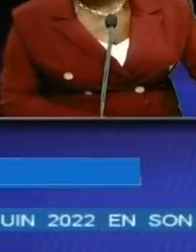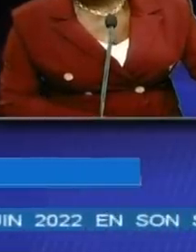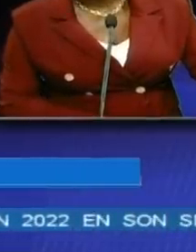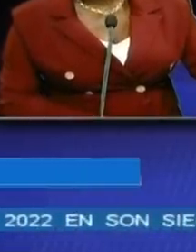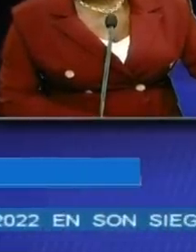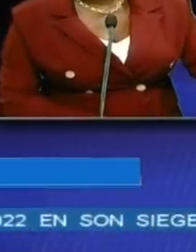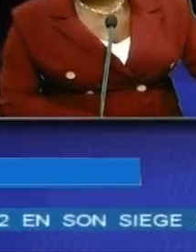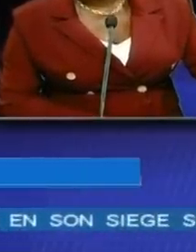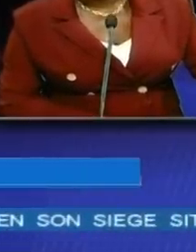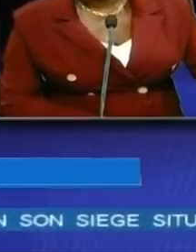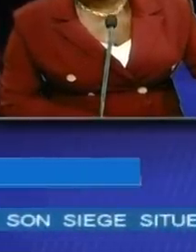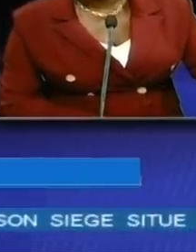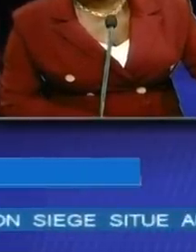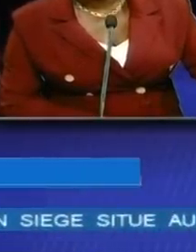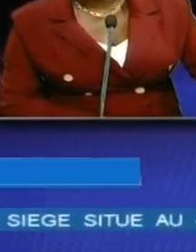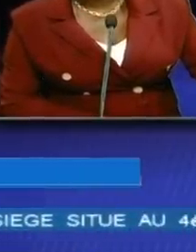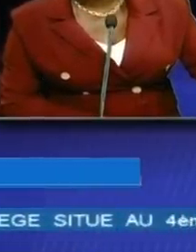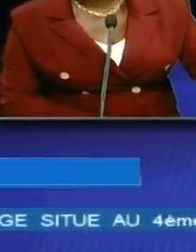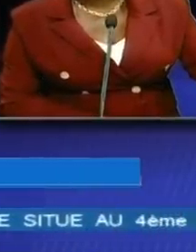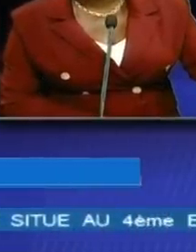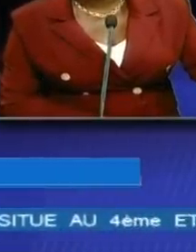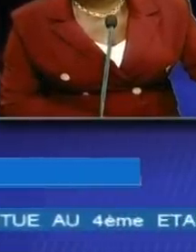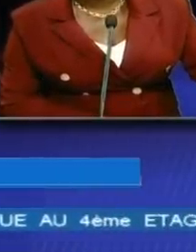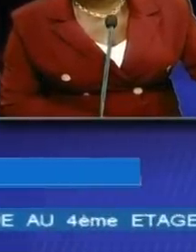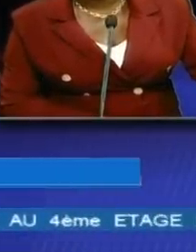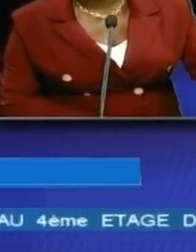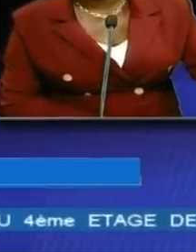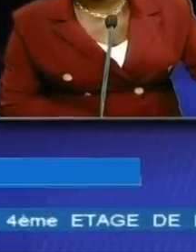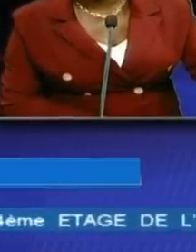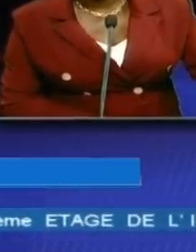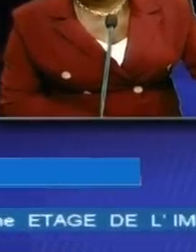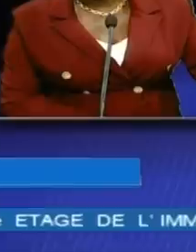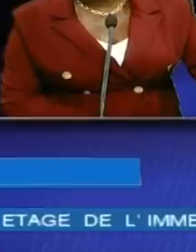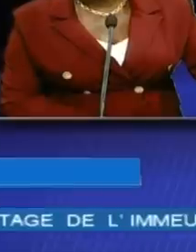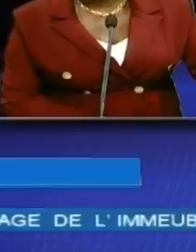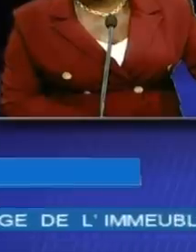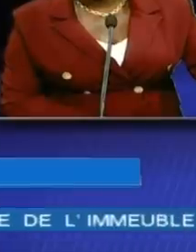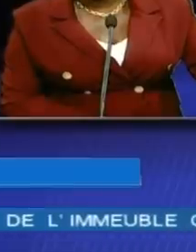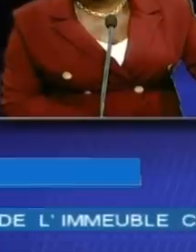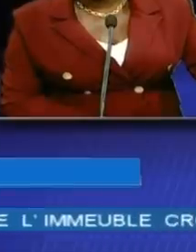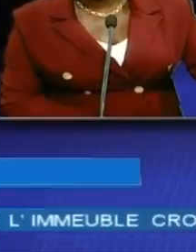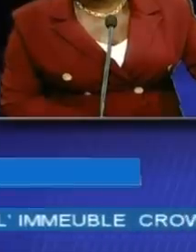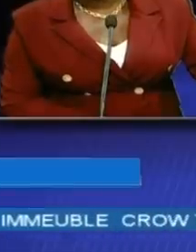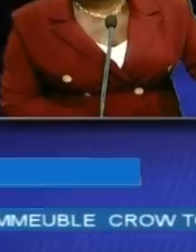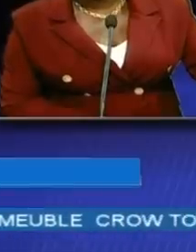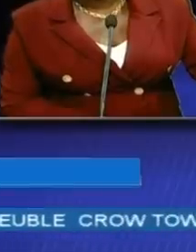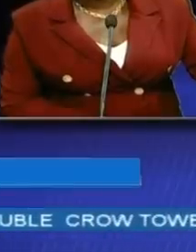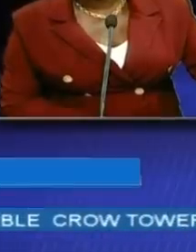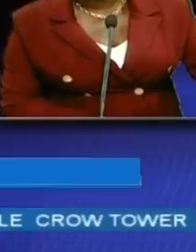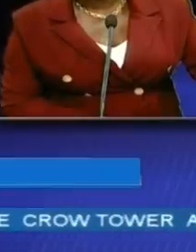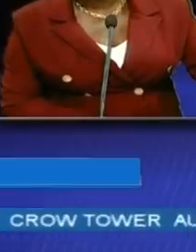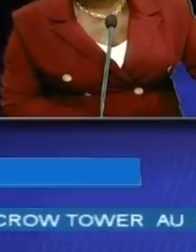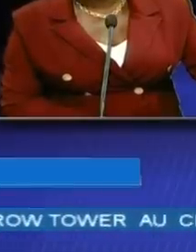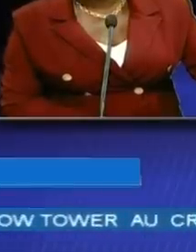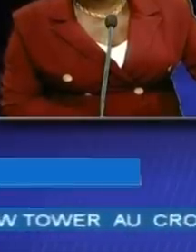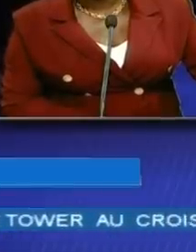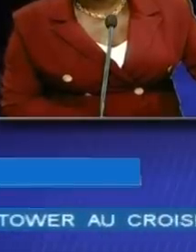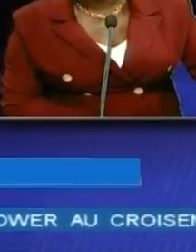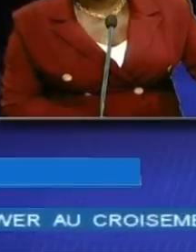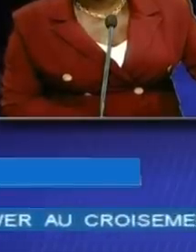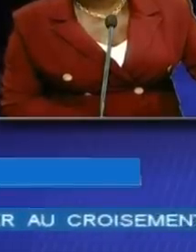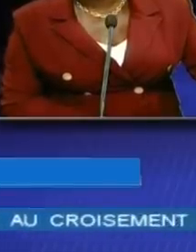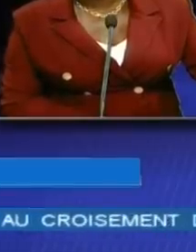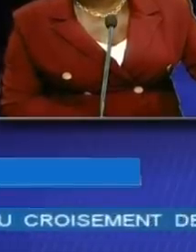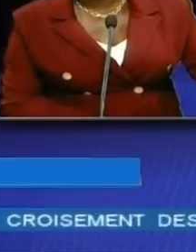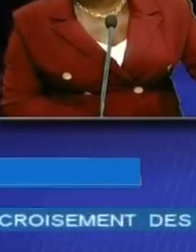Et puis Kinshasa, la capitale, va abriter dans les tout prochains jours le sommet des affaires RDC-Ouganda. L'objectif est de renforcer